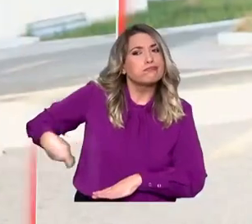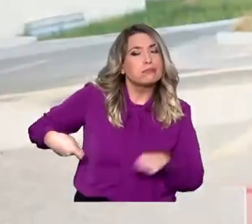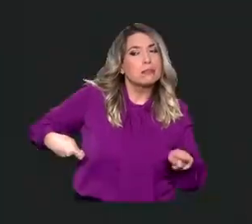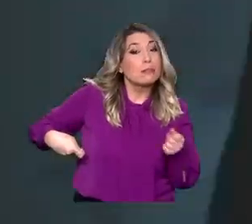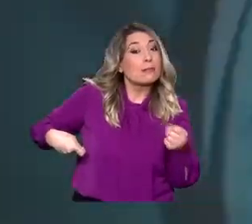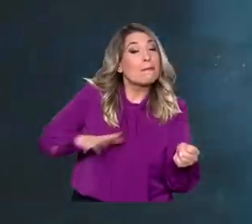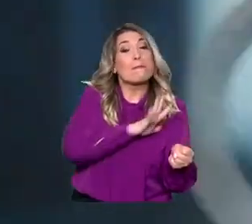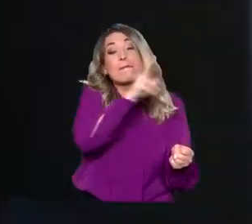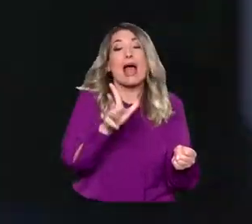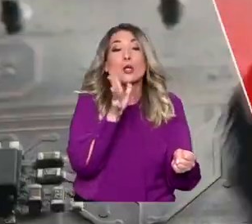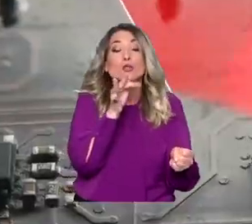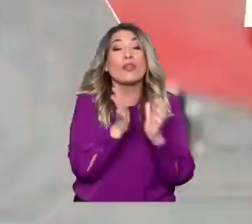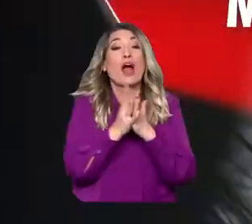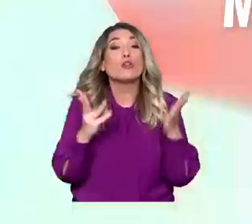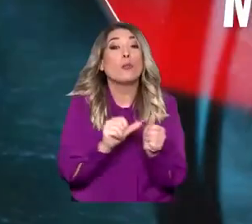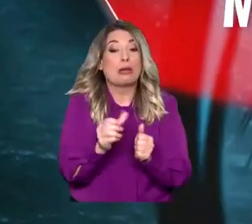ελεύθεροι